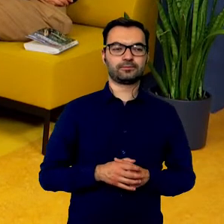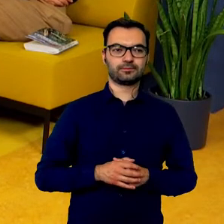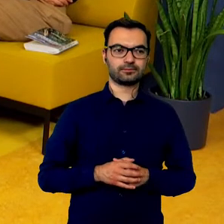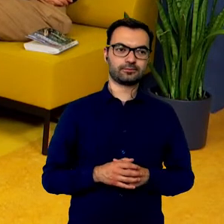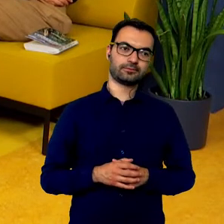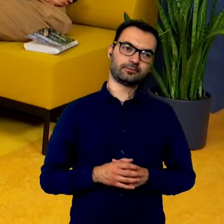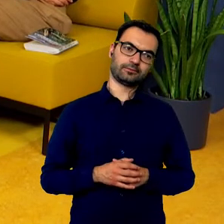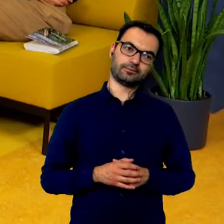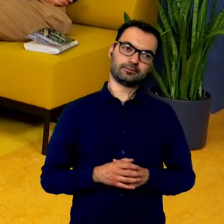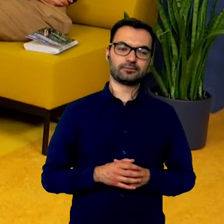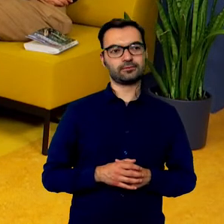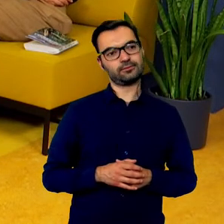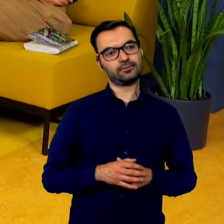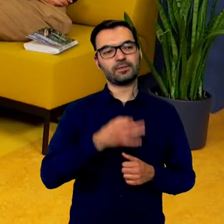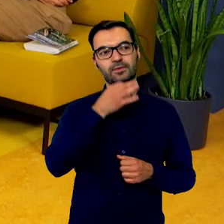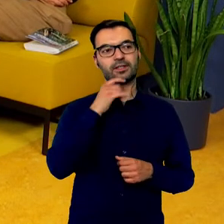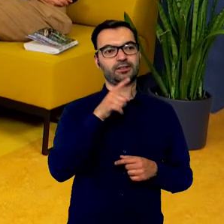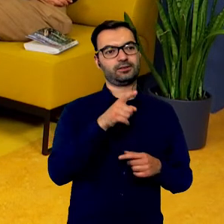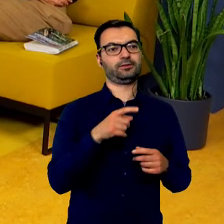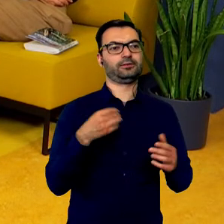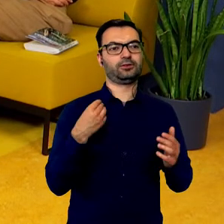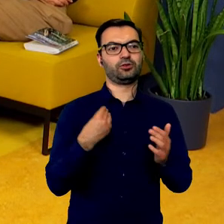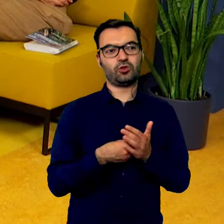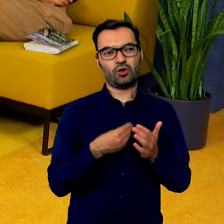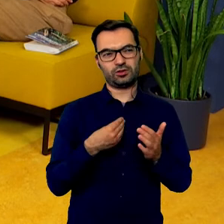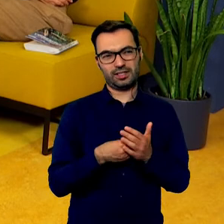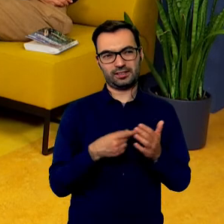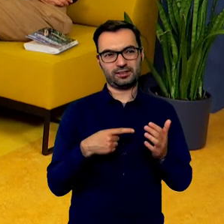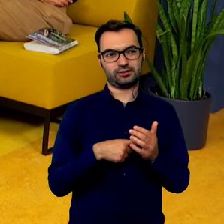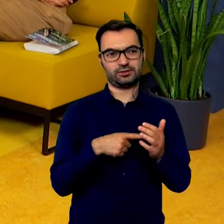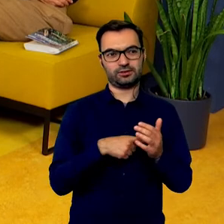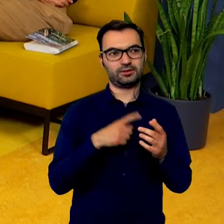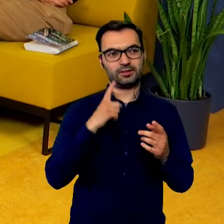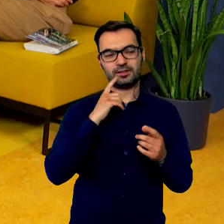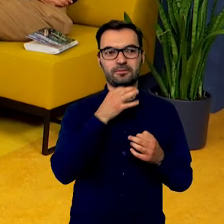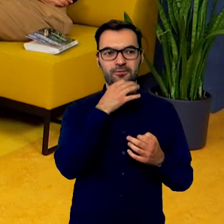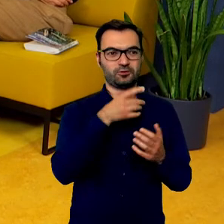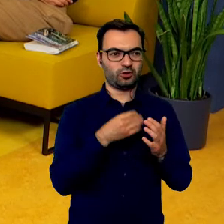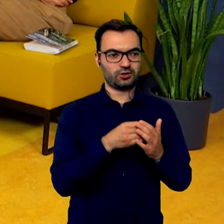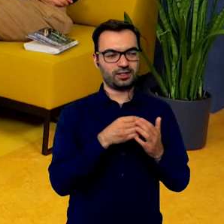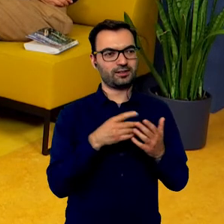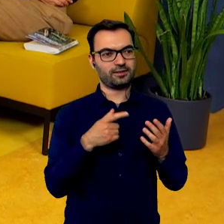Natomiast chciałam zapytać, czy pani docenia to, że to jest bardzo wyjątkowa